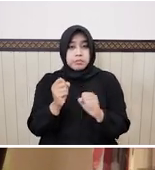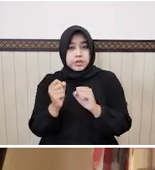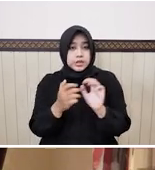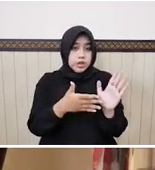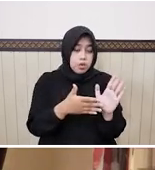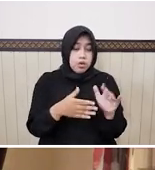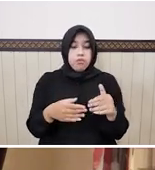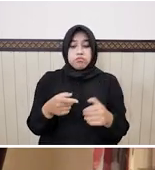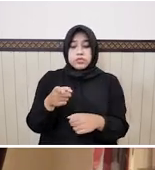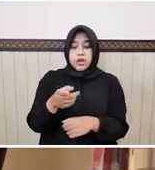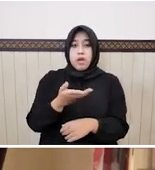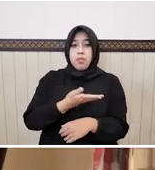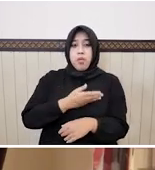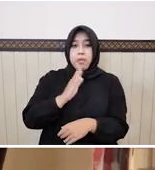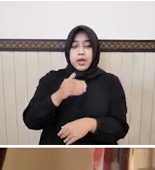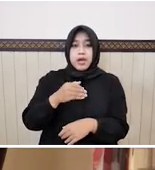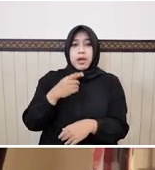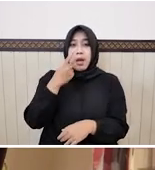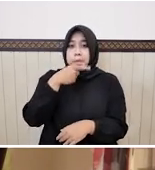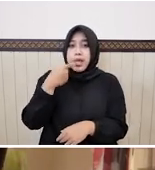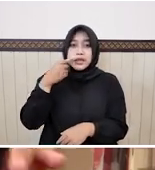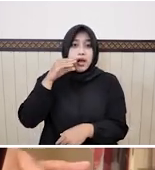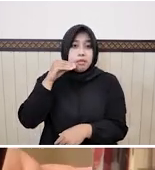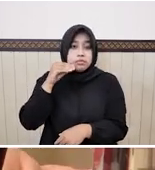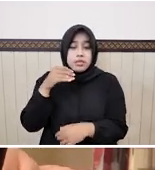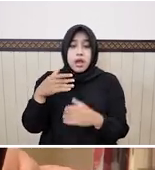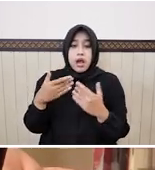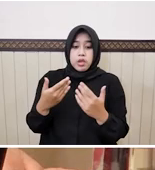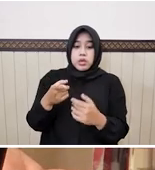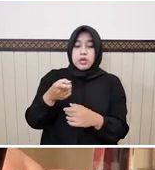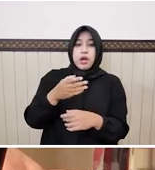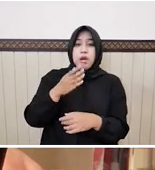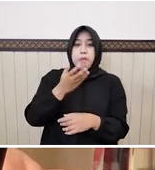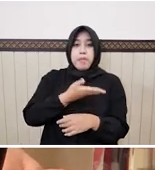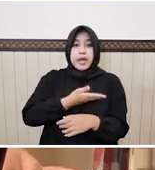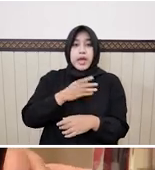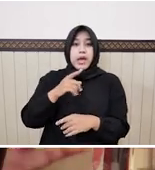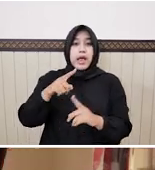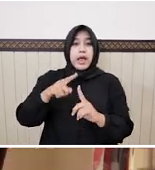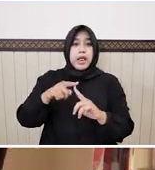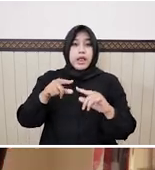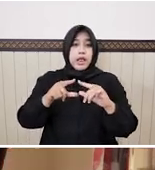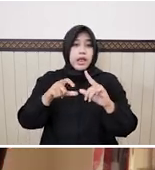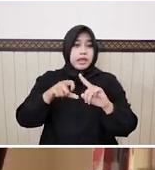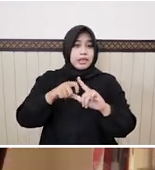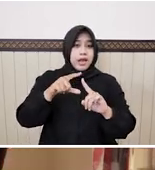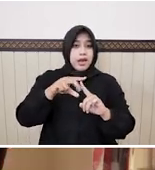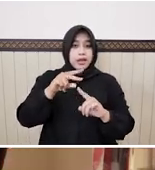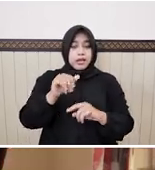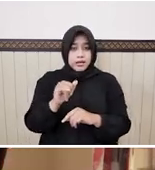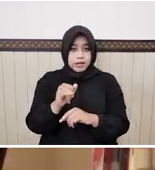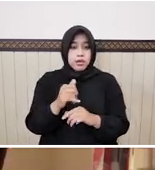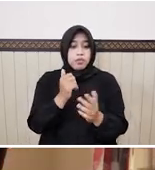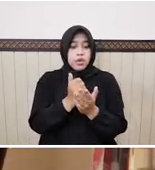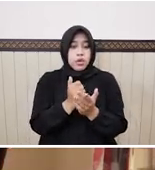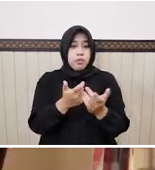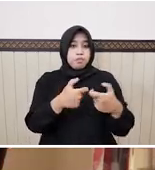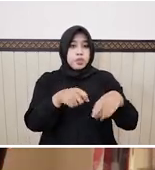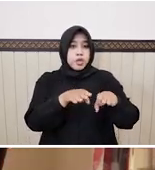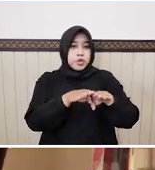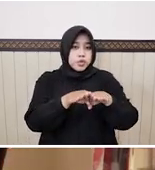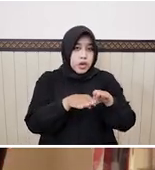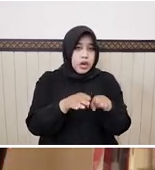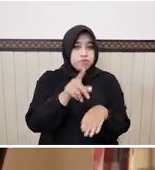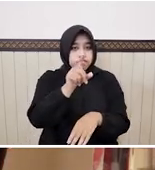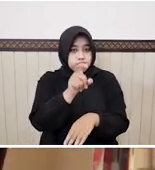Apakah dia menggunakan tapi bir atau dia menggunakan bahasa taktil lah ini penyesuaian yang perlu